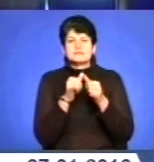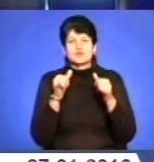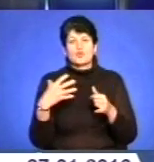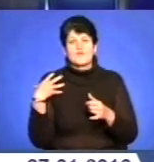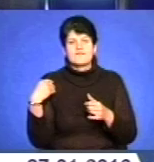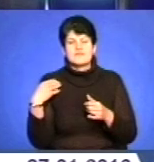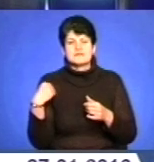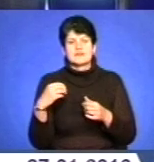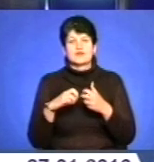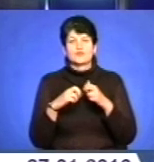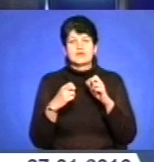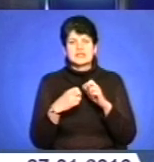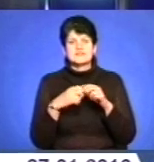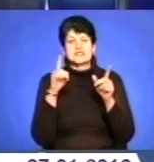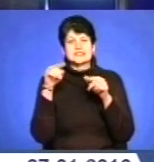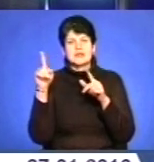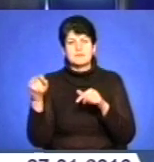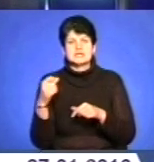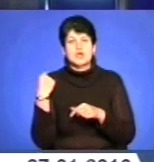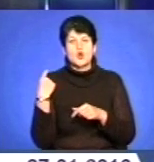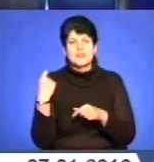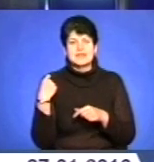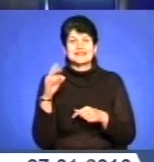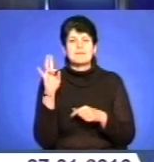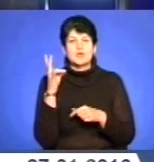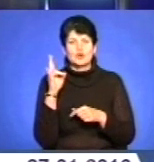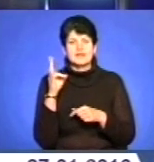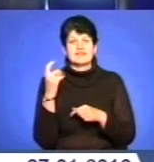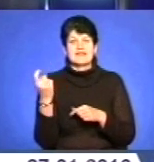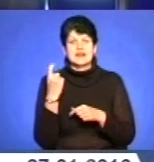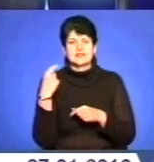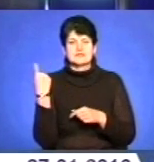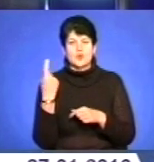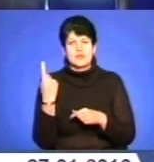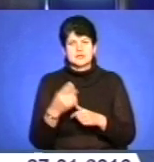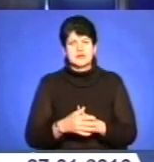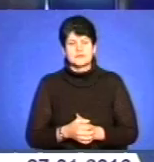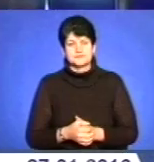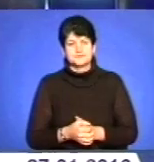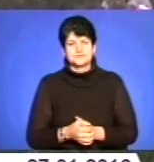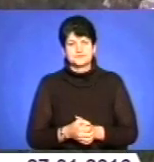Львівській, Івано-Франківській, Закарпатській, Одеській, Миколаївській та Харківській областях. Більше у наступному сюжеті.